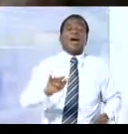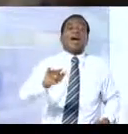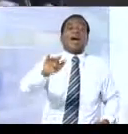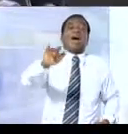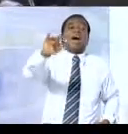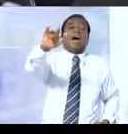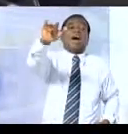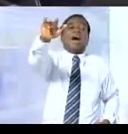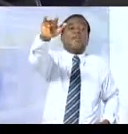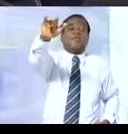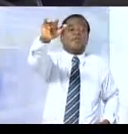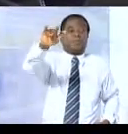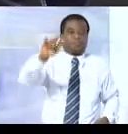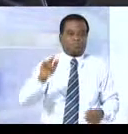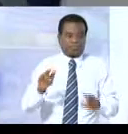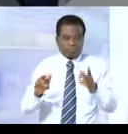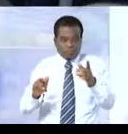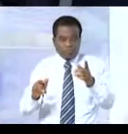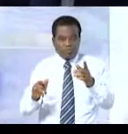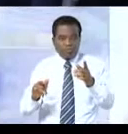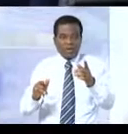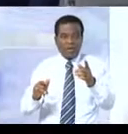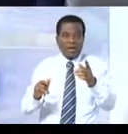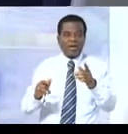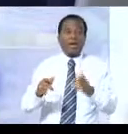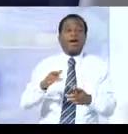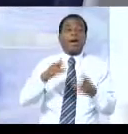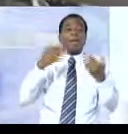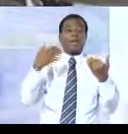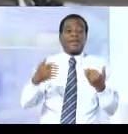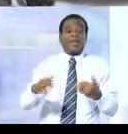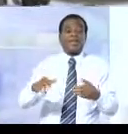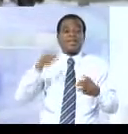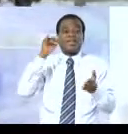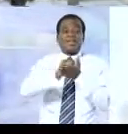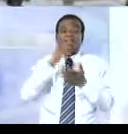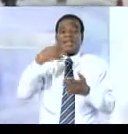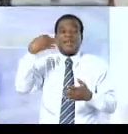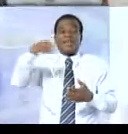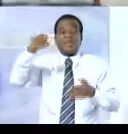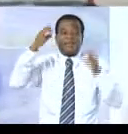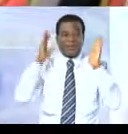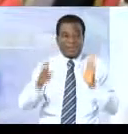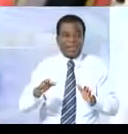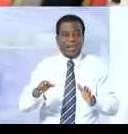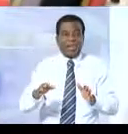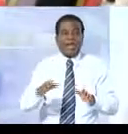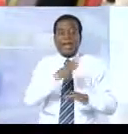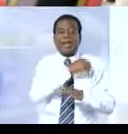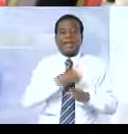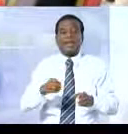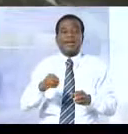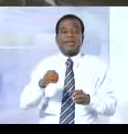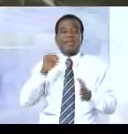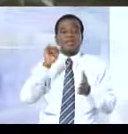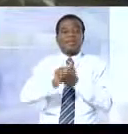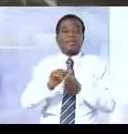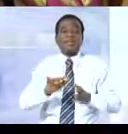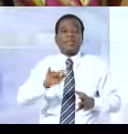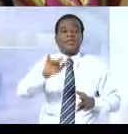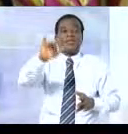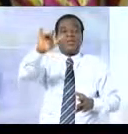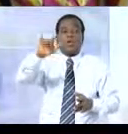Côte d'Ivoire à partir de mars 2013. La compagnie qui arrive après plusieurs autres déjà présentes et même après la relance des activités de la